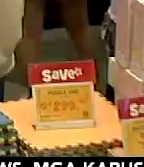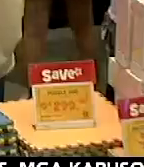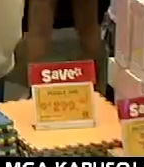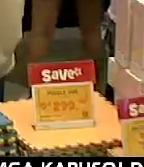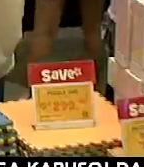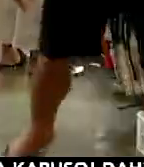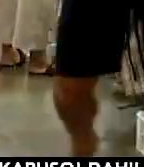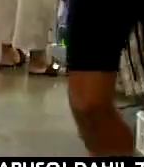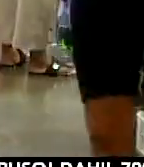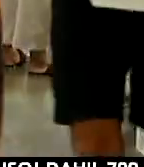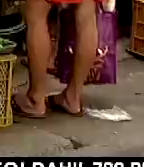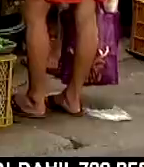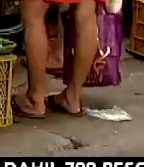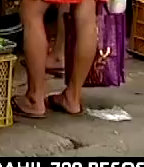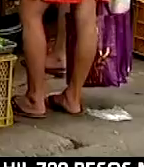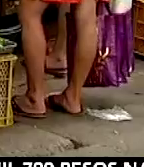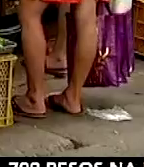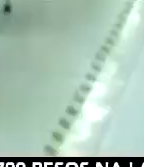Mas malakas ang mga negosyo.